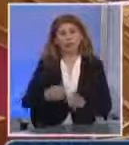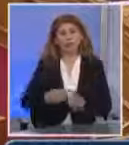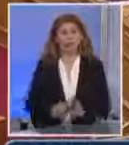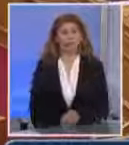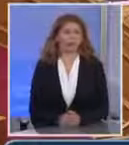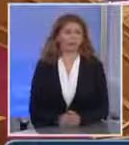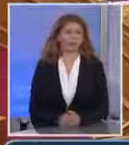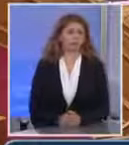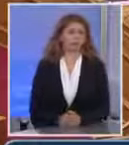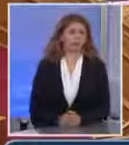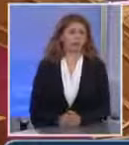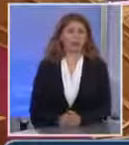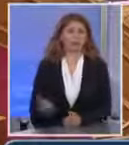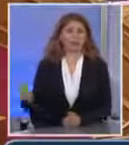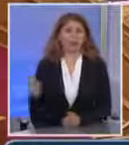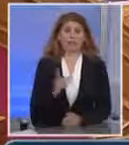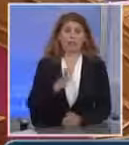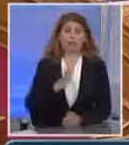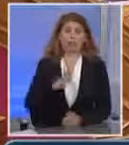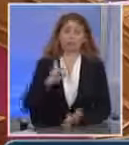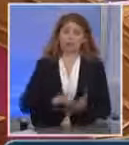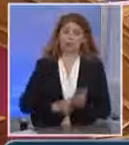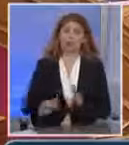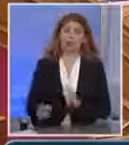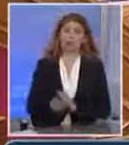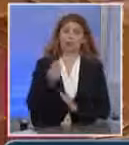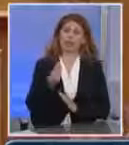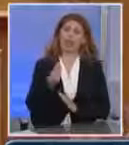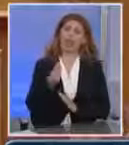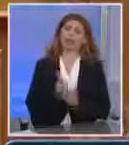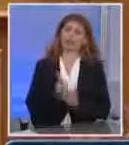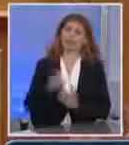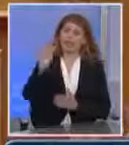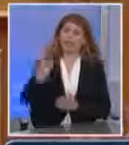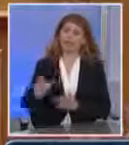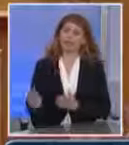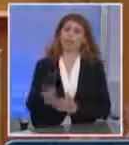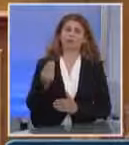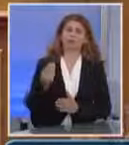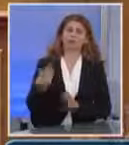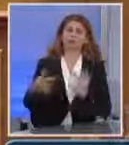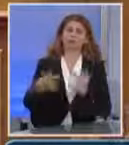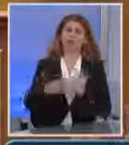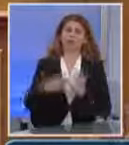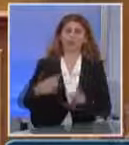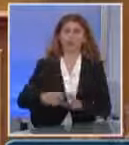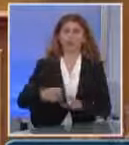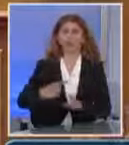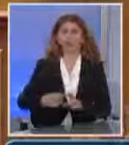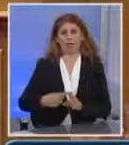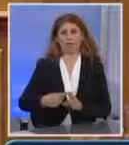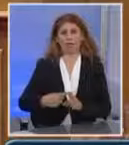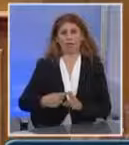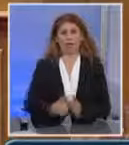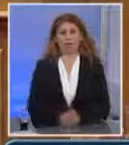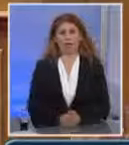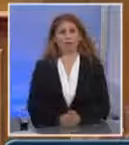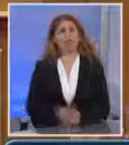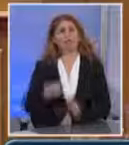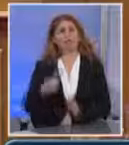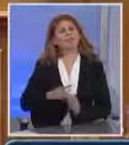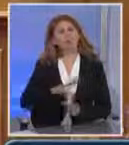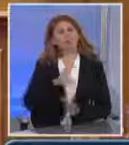Πρόεδρε. Αυτοί οι άνθρωποι πρέπει να εκλέξουν και να εκλεγούν. Να μείνουν συνδεδεμένοι με τη χώρα τους. Μετά από